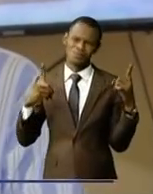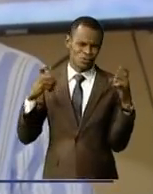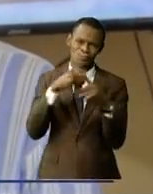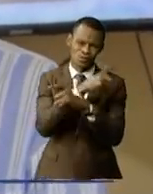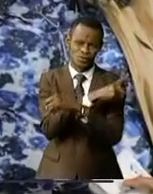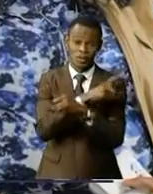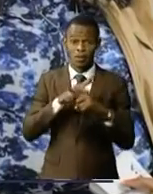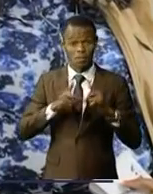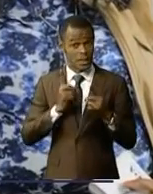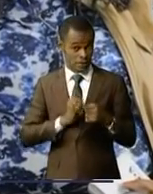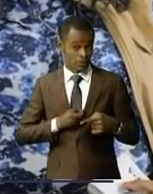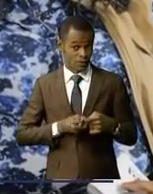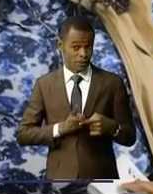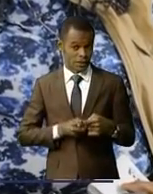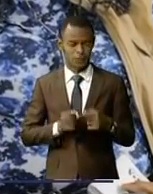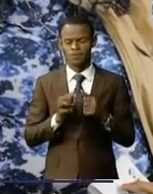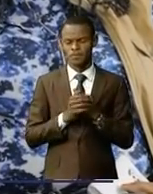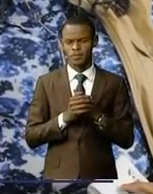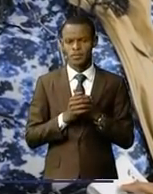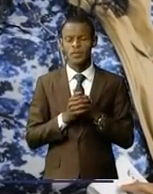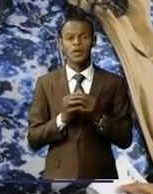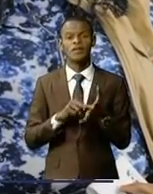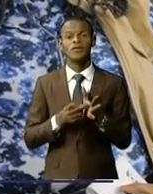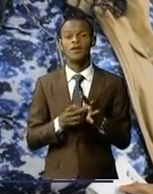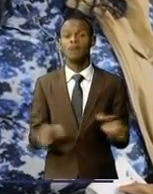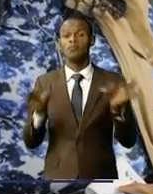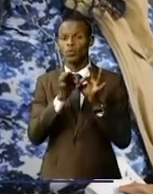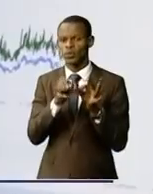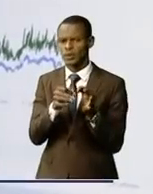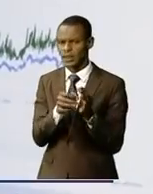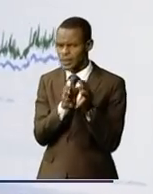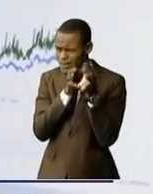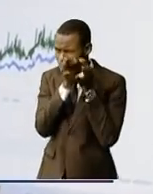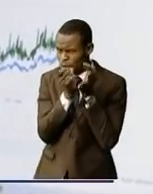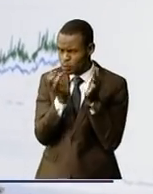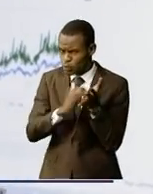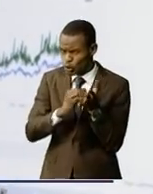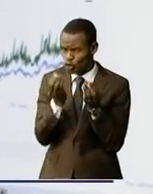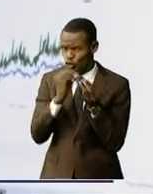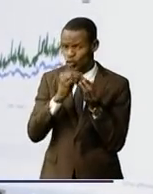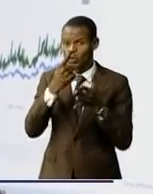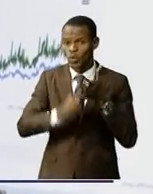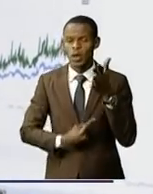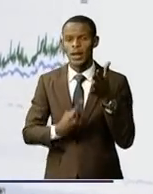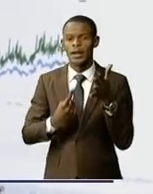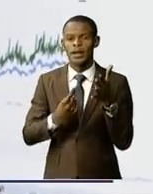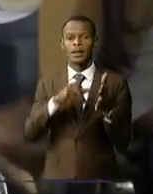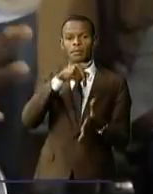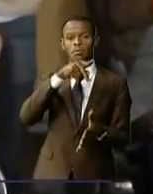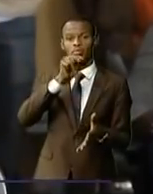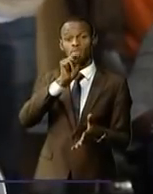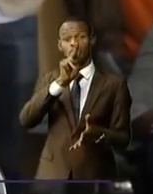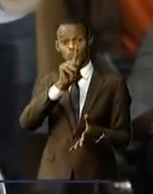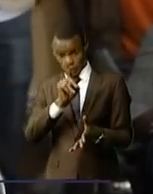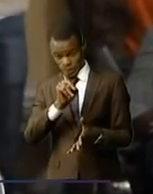se déplacer. Il convient de signaler que le PNIT a apporté un appui considérable dans le cadre du